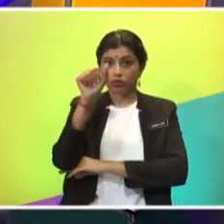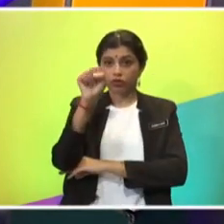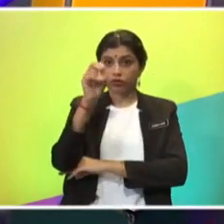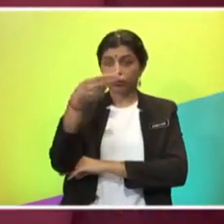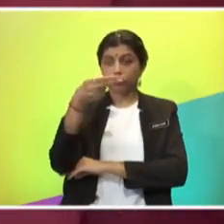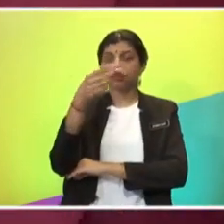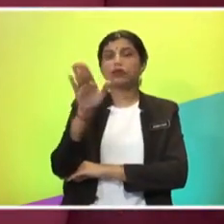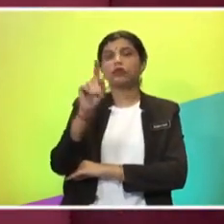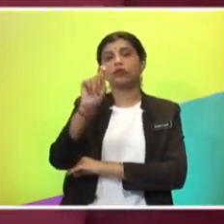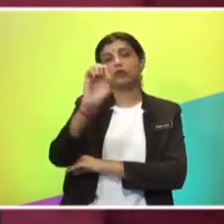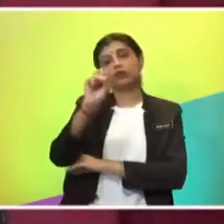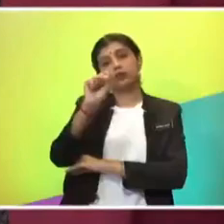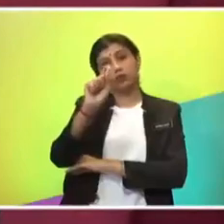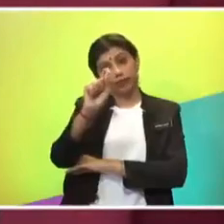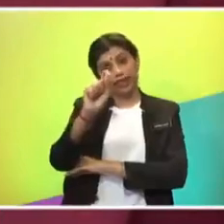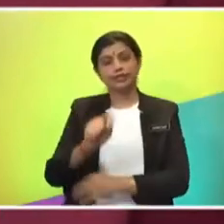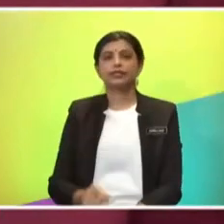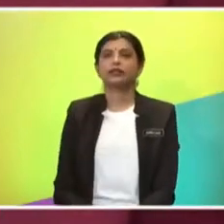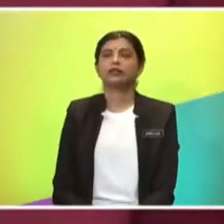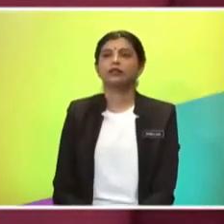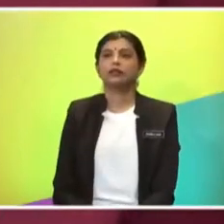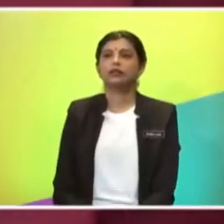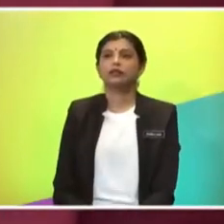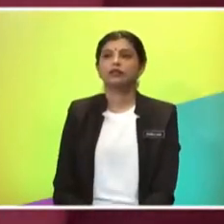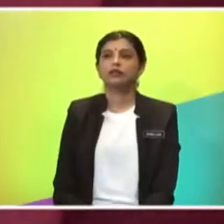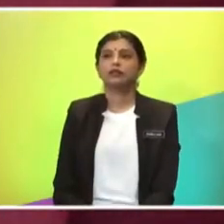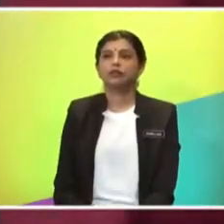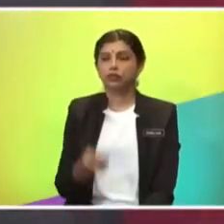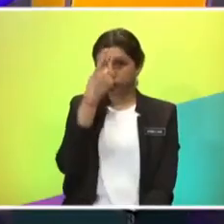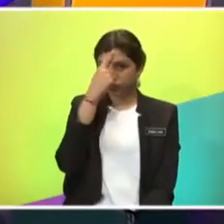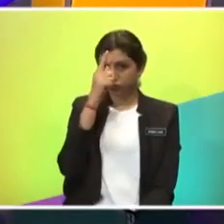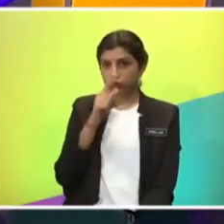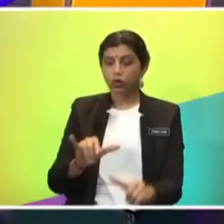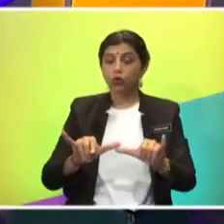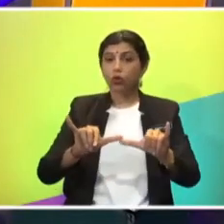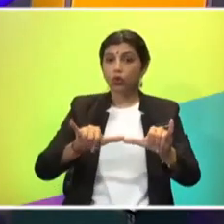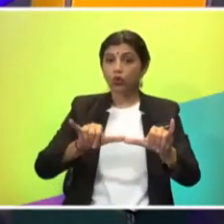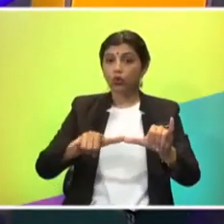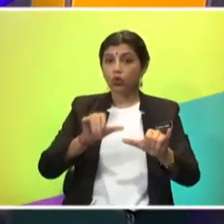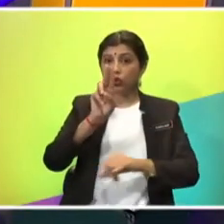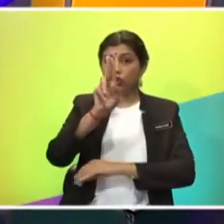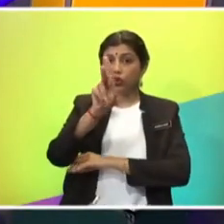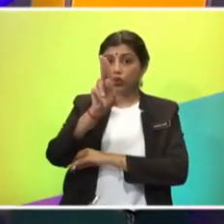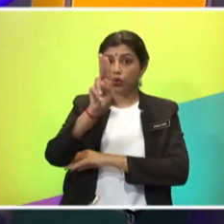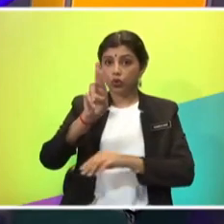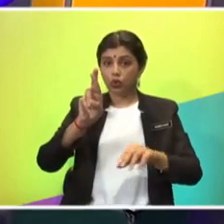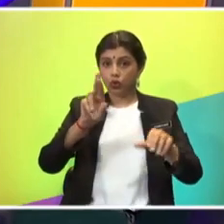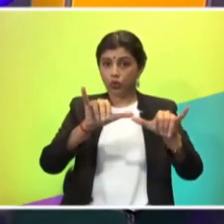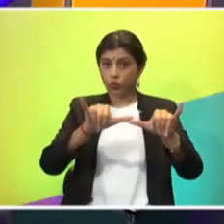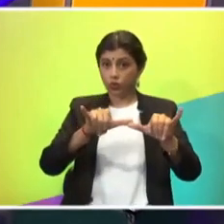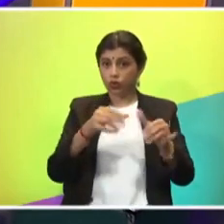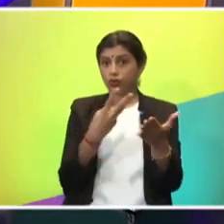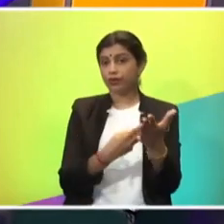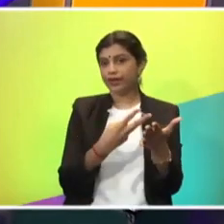betul. Cash test ni digunakan untuk mengukur wang. Baik, itu dia. Okey, so saya rasa